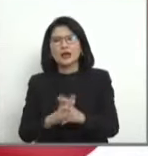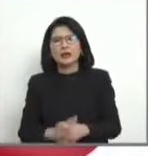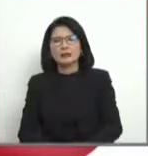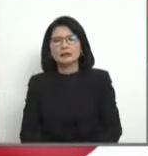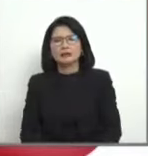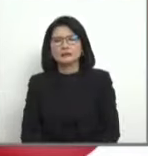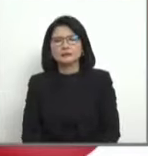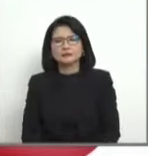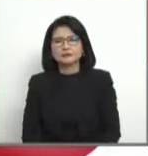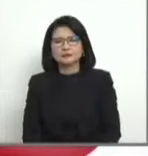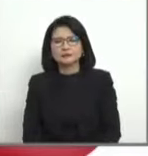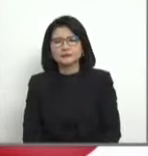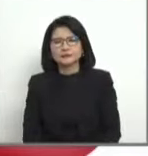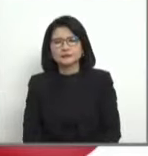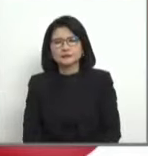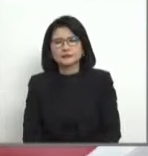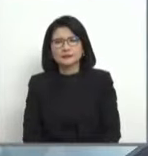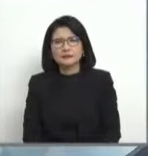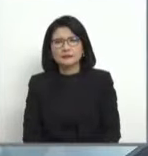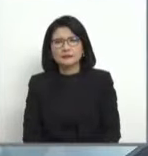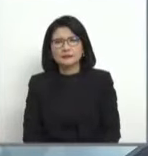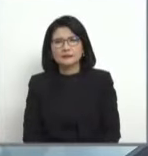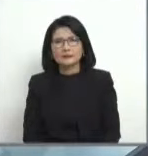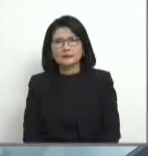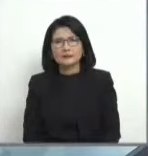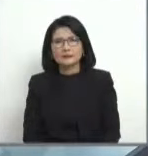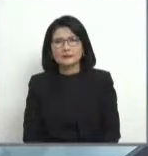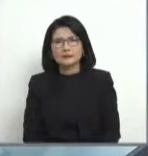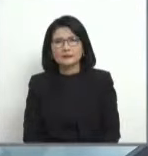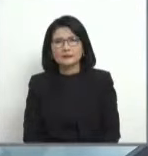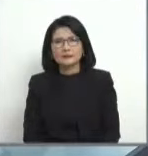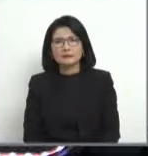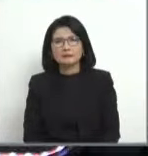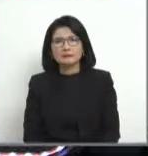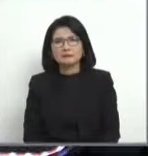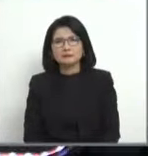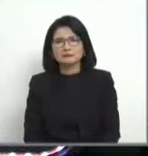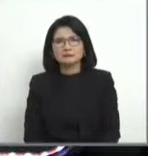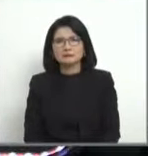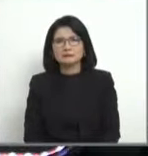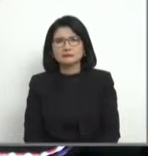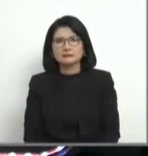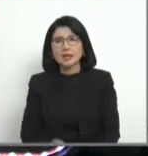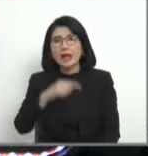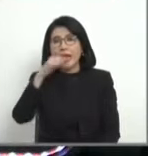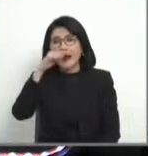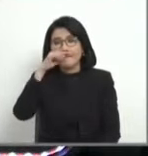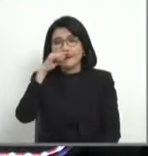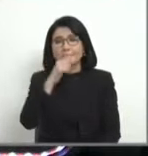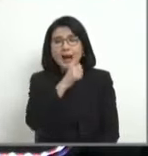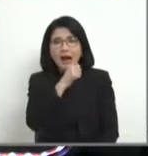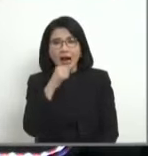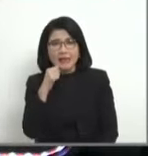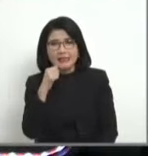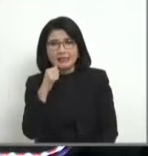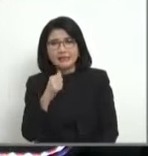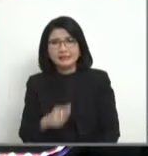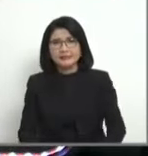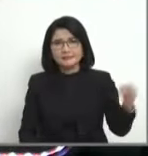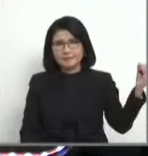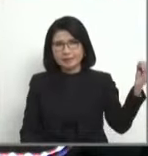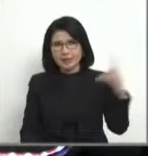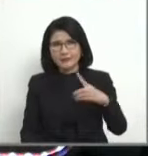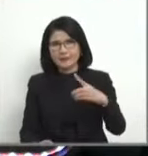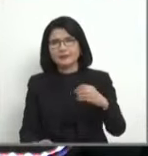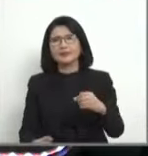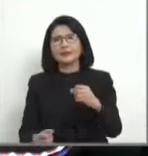Cukup? Baik. Cukup. Saya berikan kesempatan berikutnya untuk Pak Anies menanggapi jawaban dari Capres